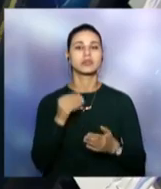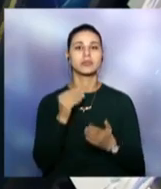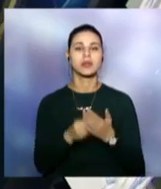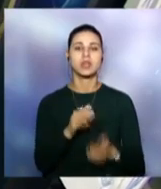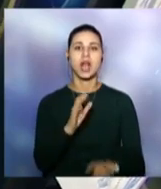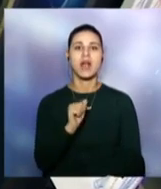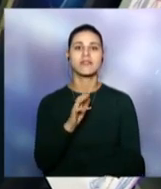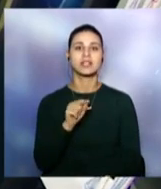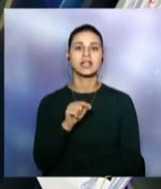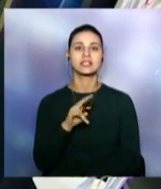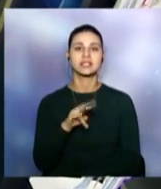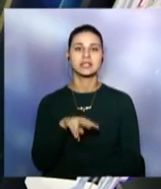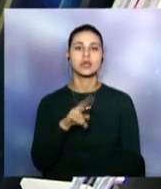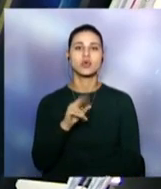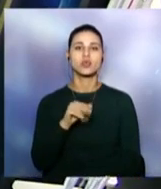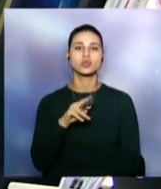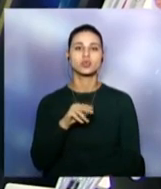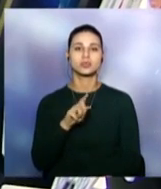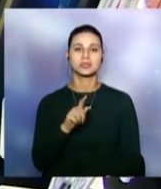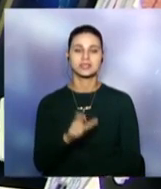ავთანდილ კუტუბიძე. მოგძანდით ბატონო.